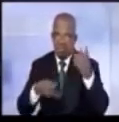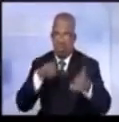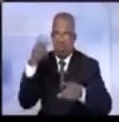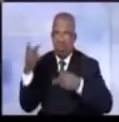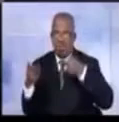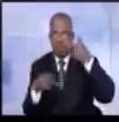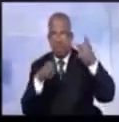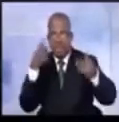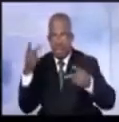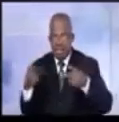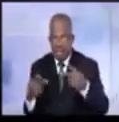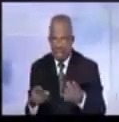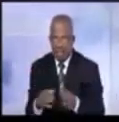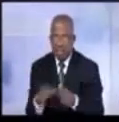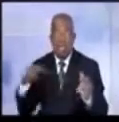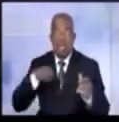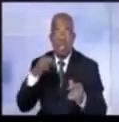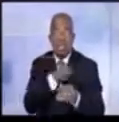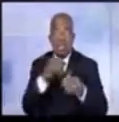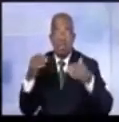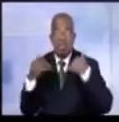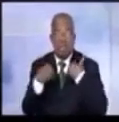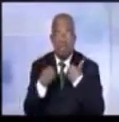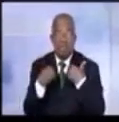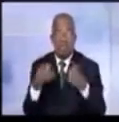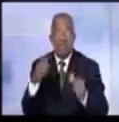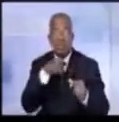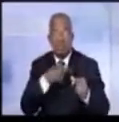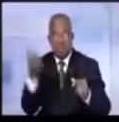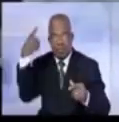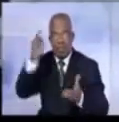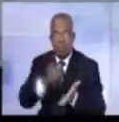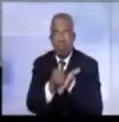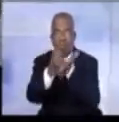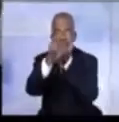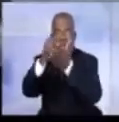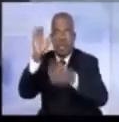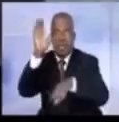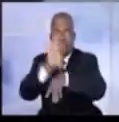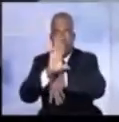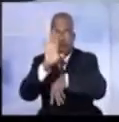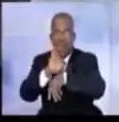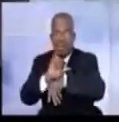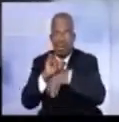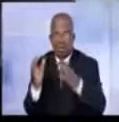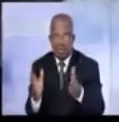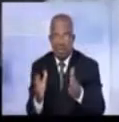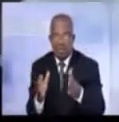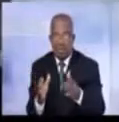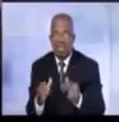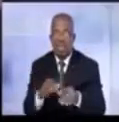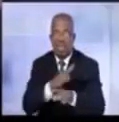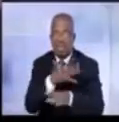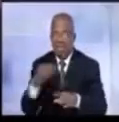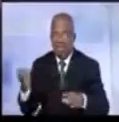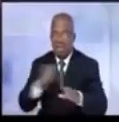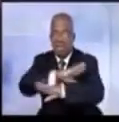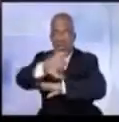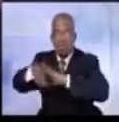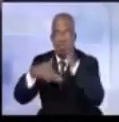les États-Unis nous avons la volonté pour aider pas juste le Côte d'Ivoire mais tous les pays